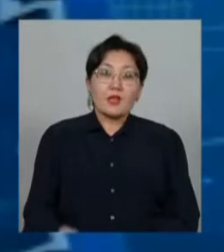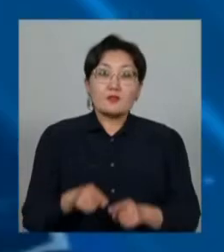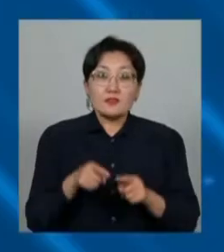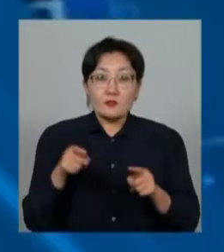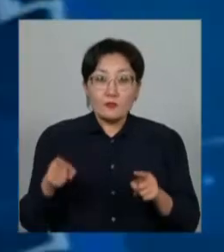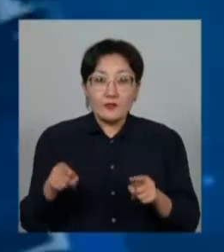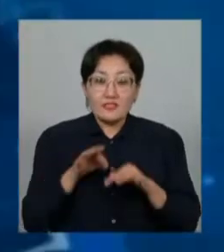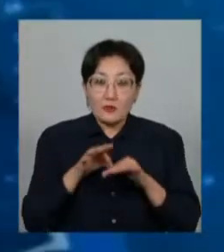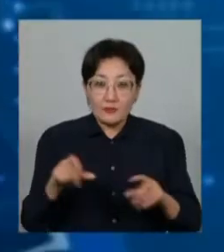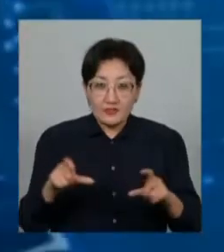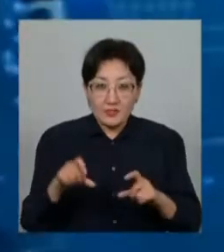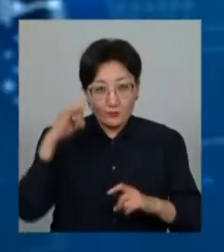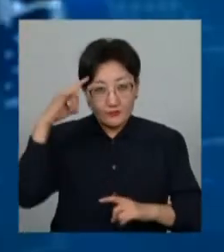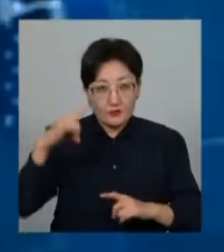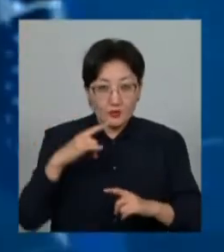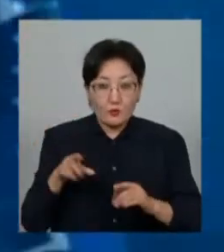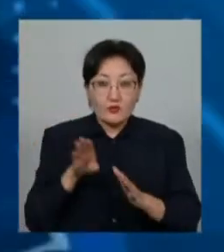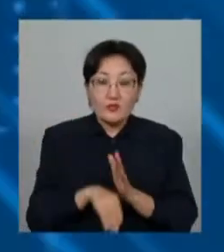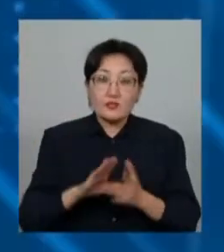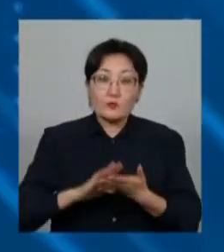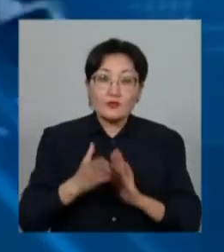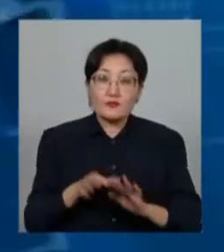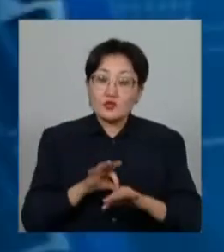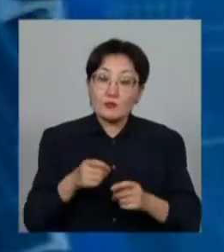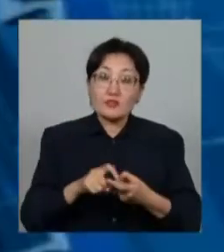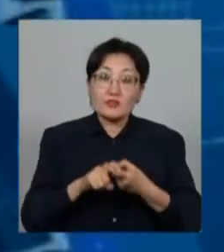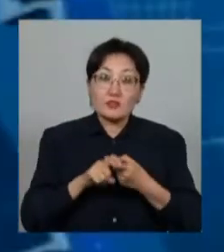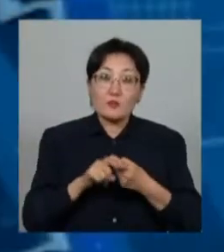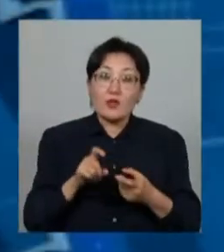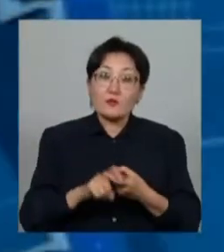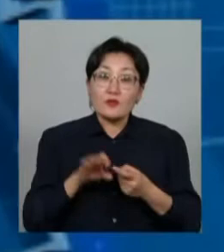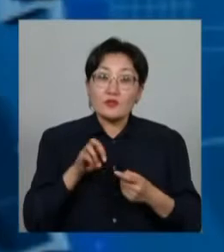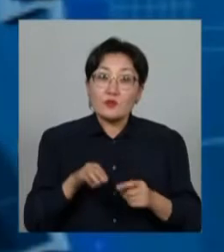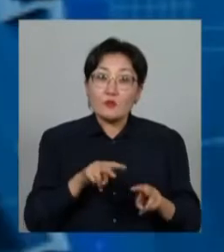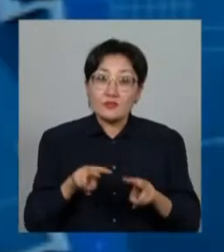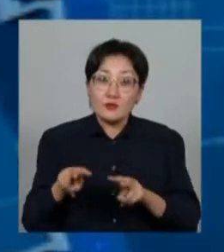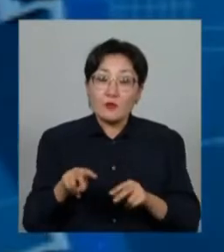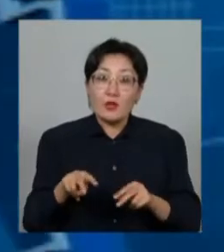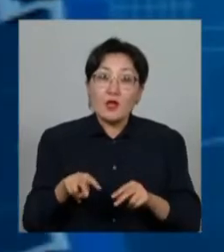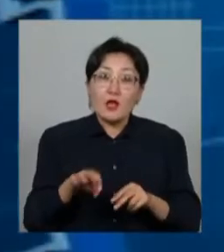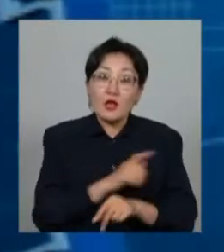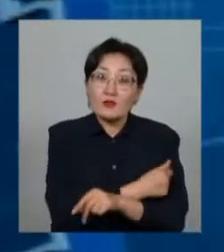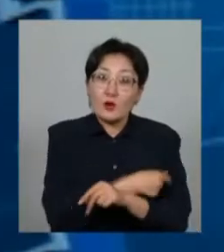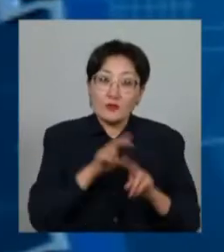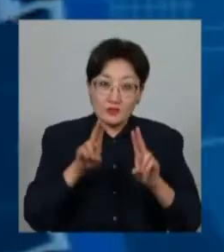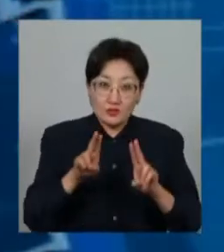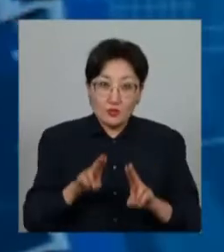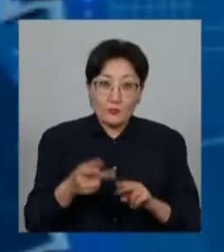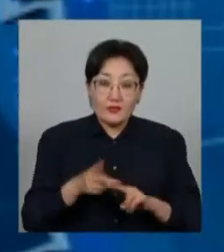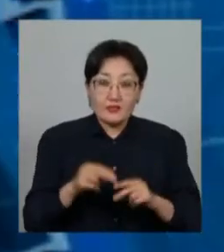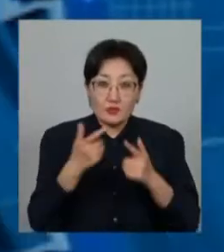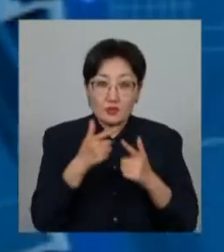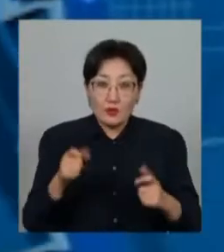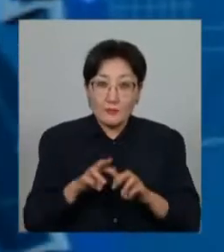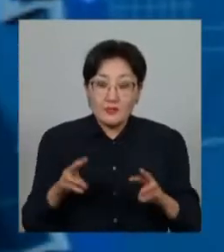Длительность вводимого карантина в Казахстане из-за ухудшения ситуации с коронавирусом зависит от соблюдения жителями антивирусных правил. Об этом заявили